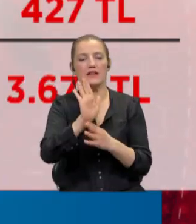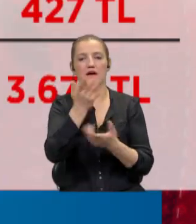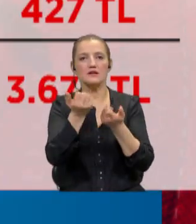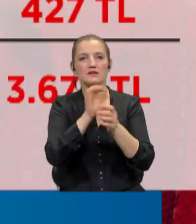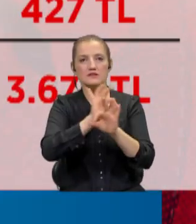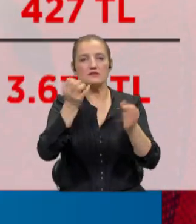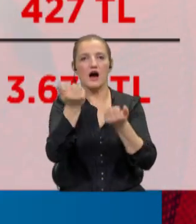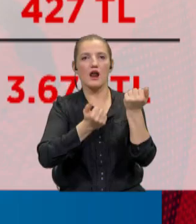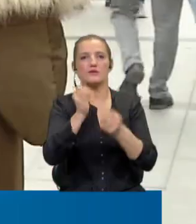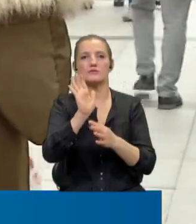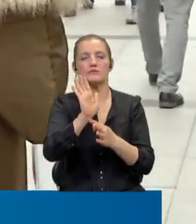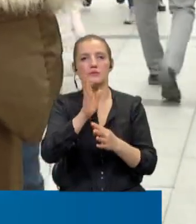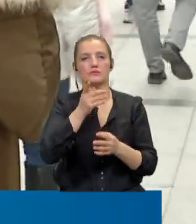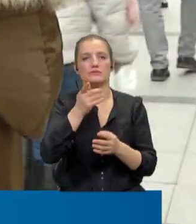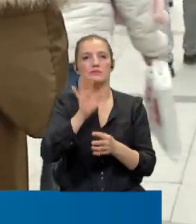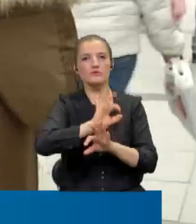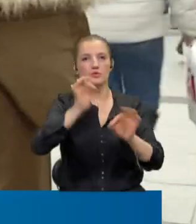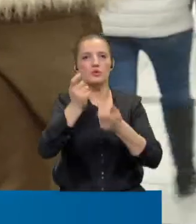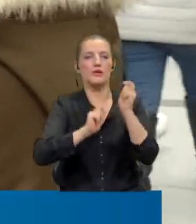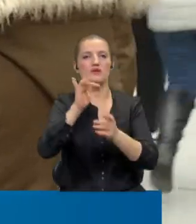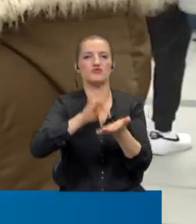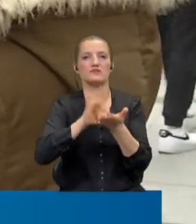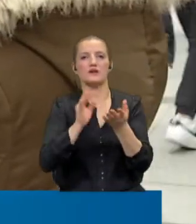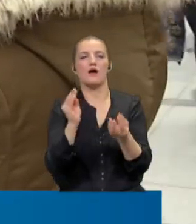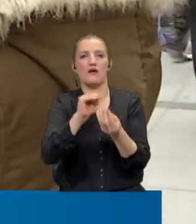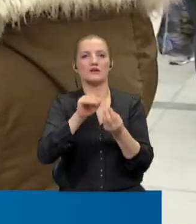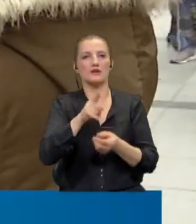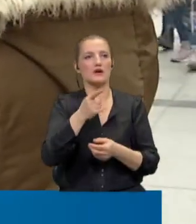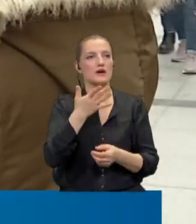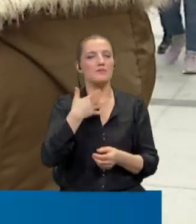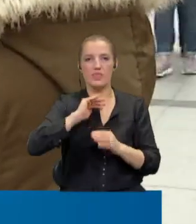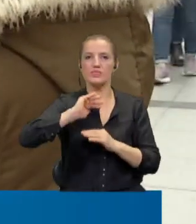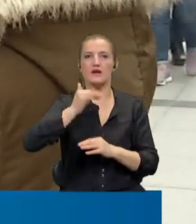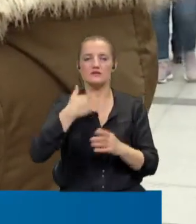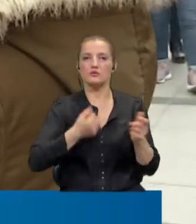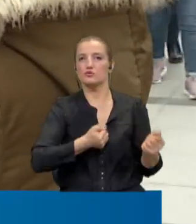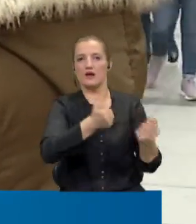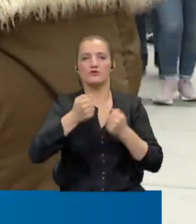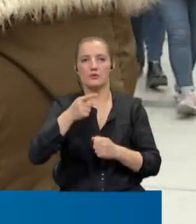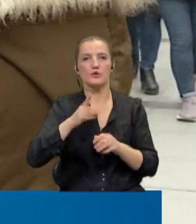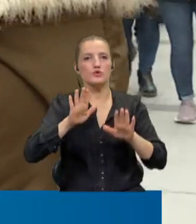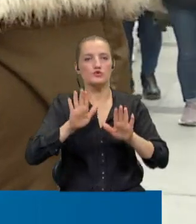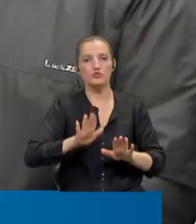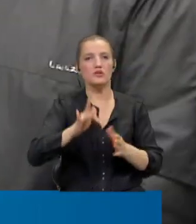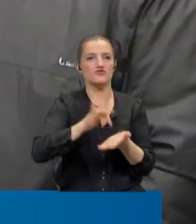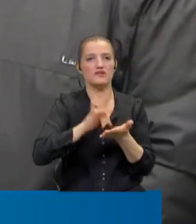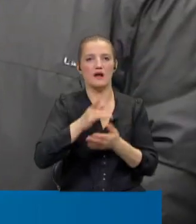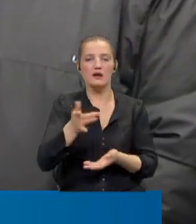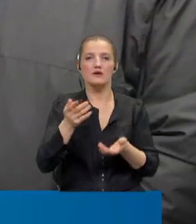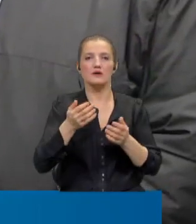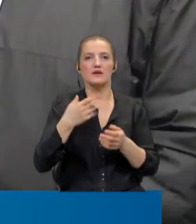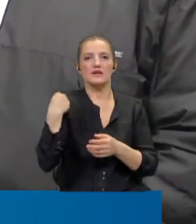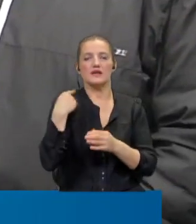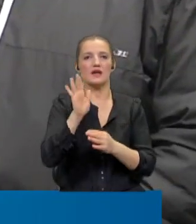araç kullanmanın cezası da arttı güzel yediğimiz ceza 5000 liraya geçiyor ben taksiciyim ya durduğumuz yerde ceza yiyor sonra